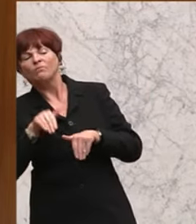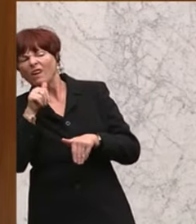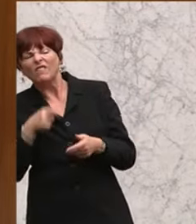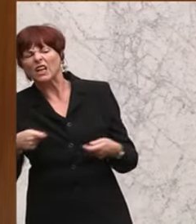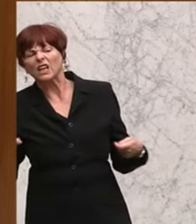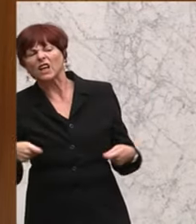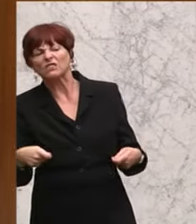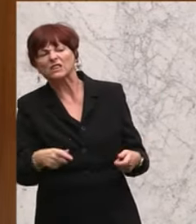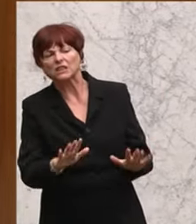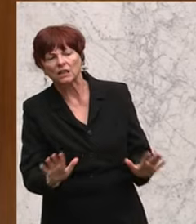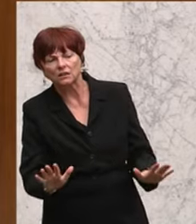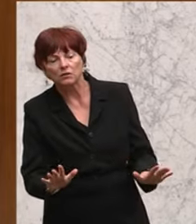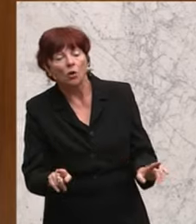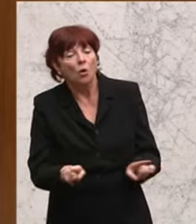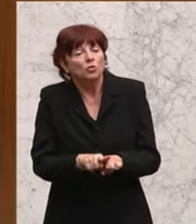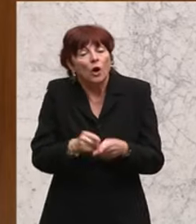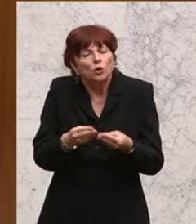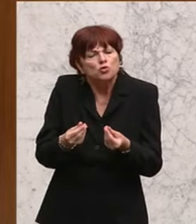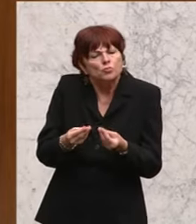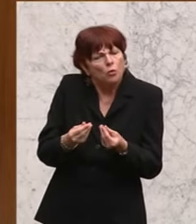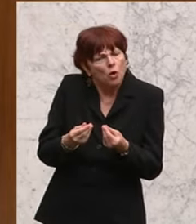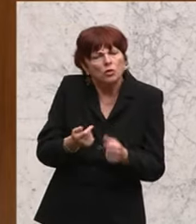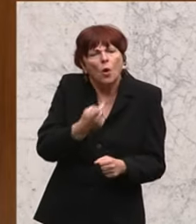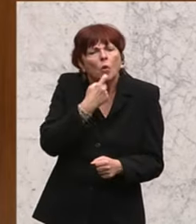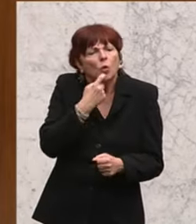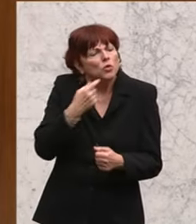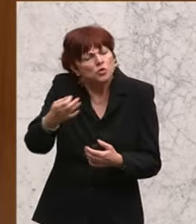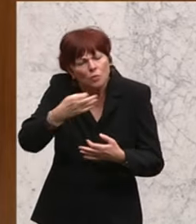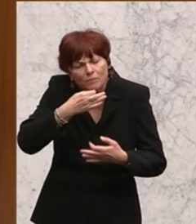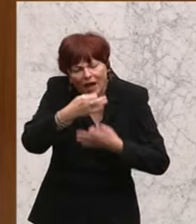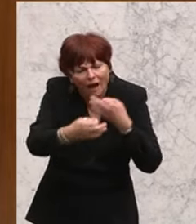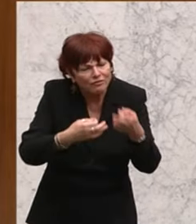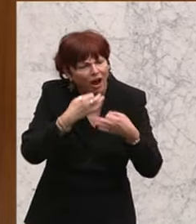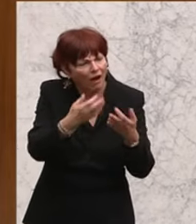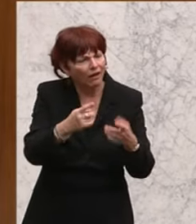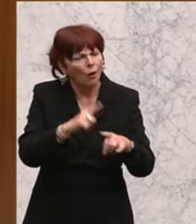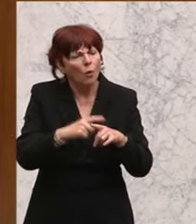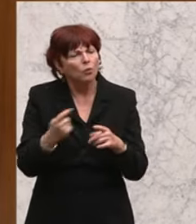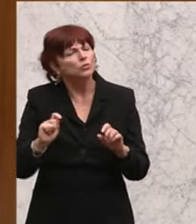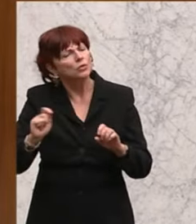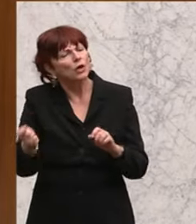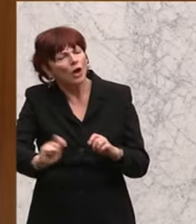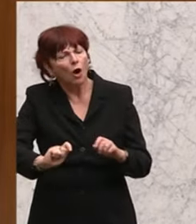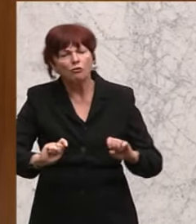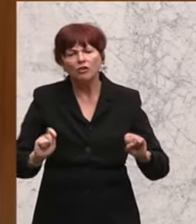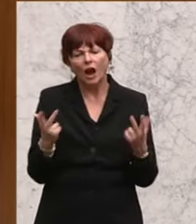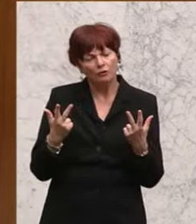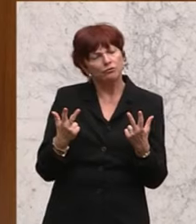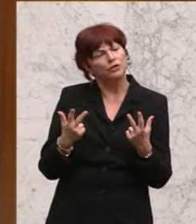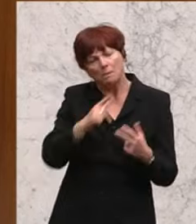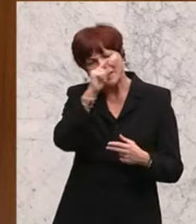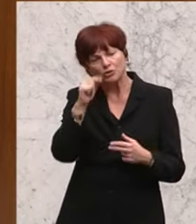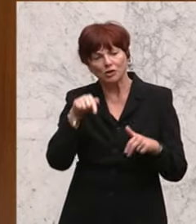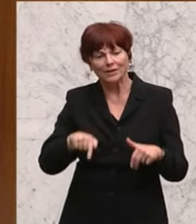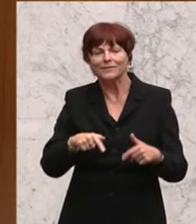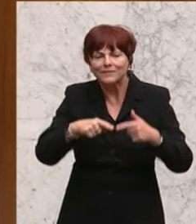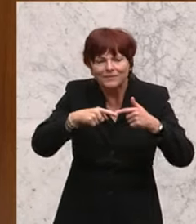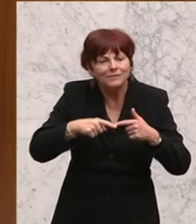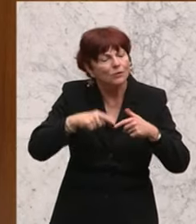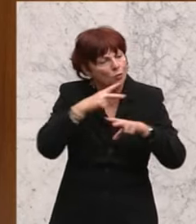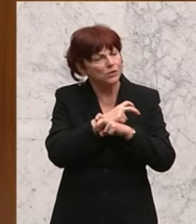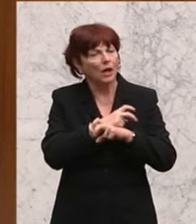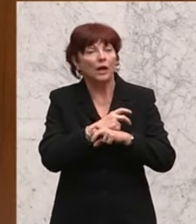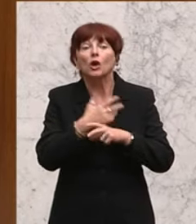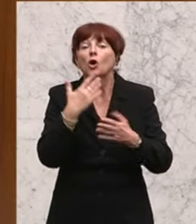erlebt, dass die Konsumnachfrage und die Kaufkraft der Menschen in diesem Land in den letzten Jahren gelitten hat. Wir haben eine Periode von